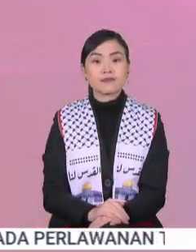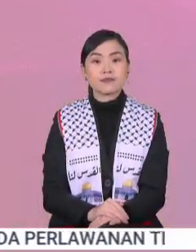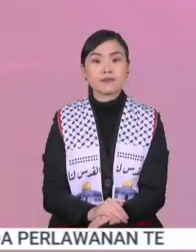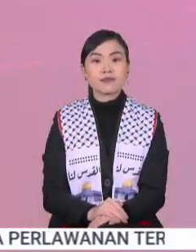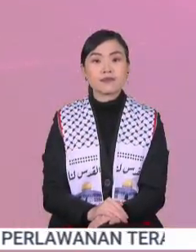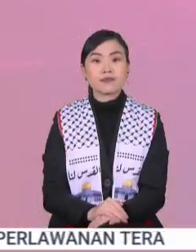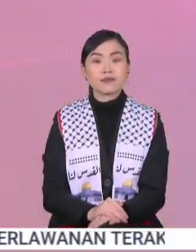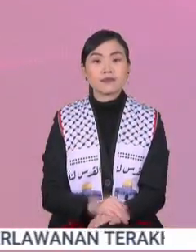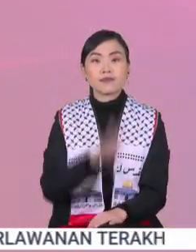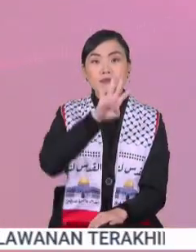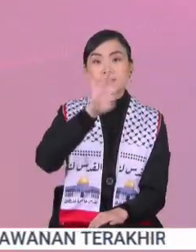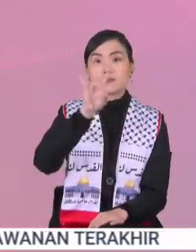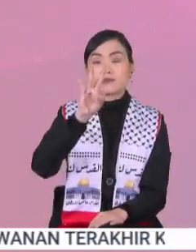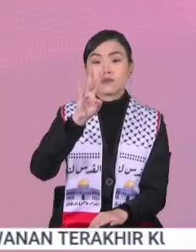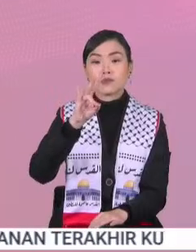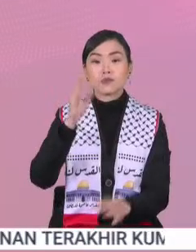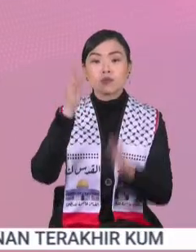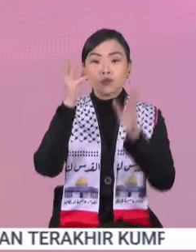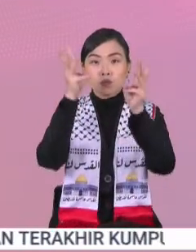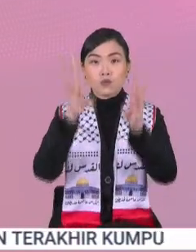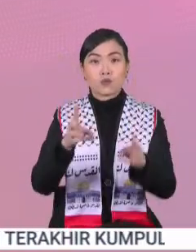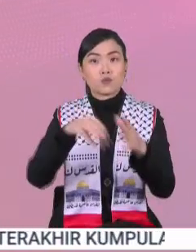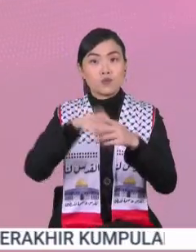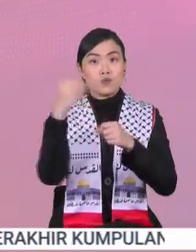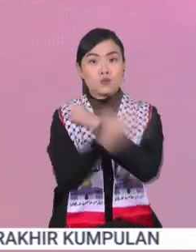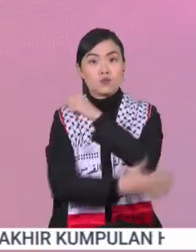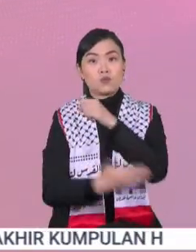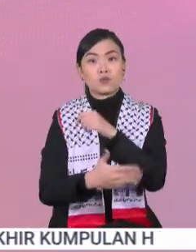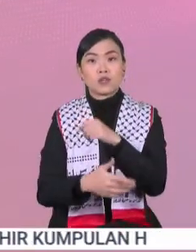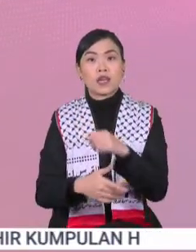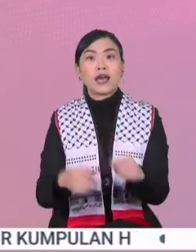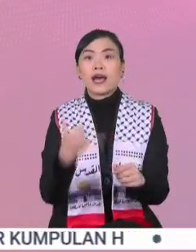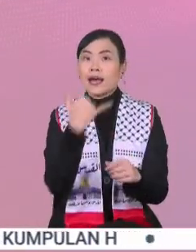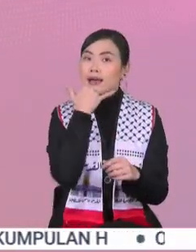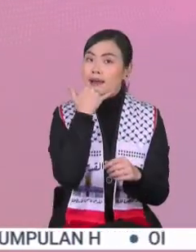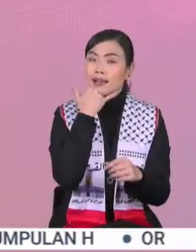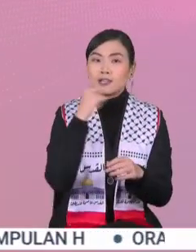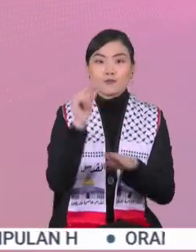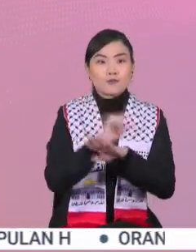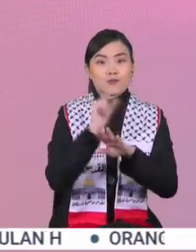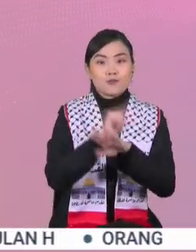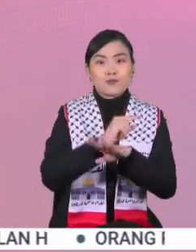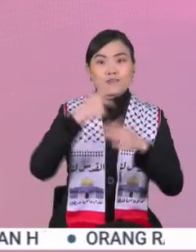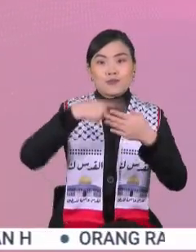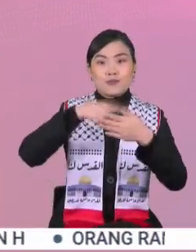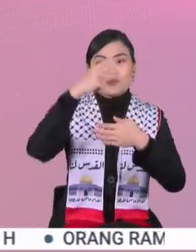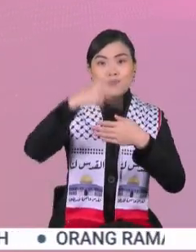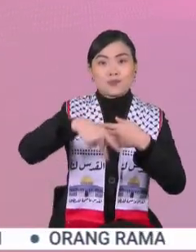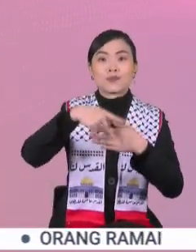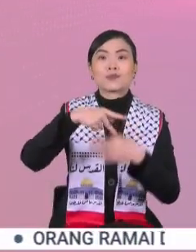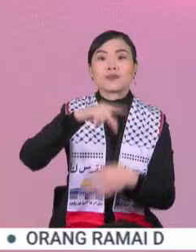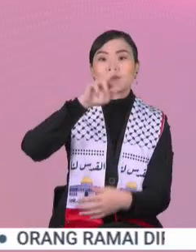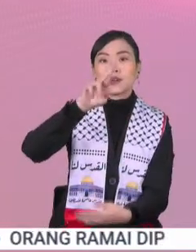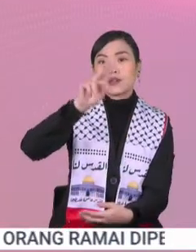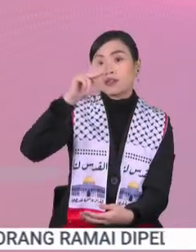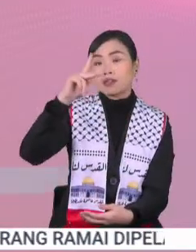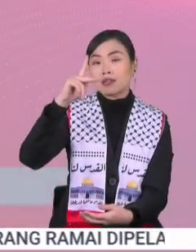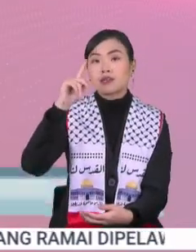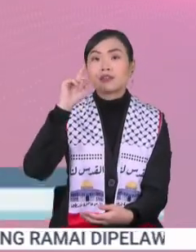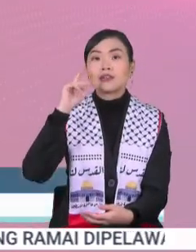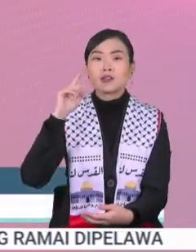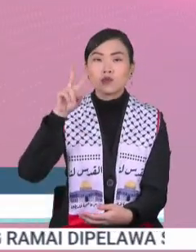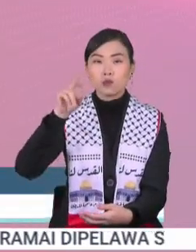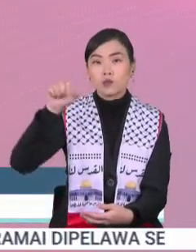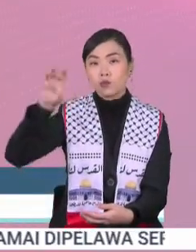SPM 47 warga asing dipercayai salah guna slip program rekalibrasi tenaga kerja rtk 2.0